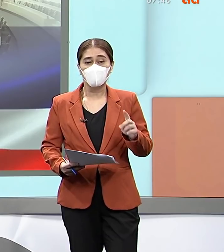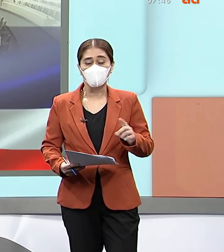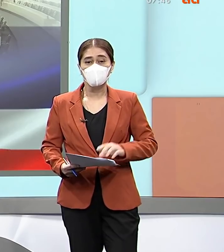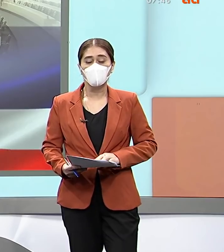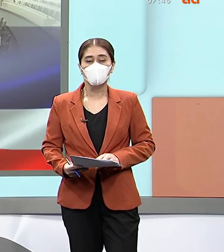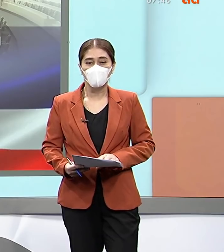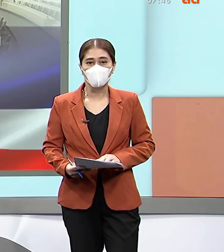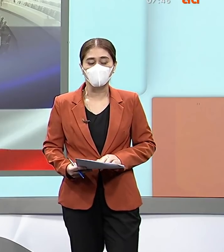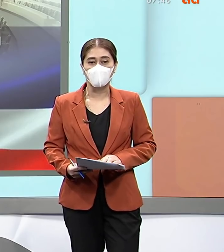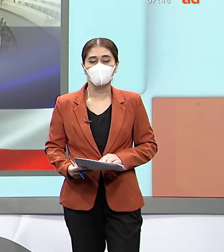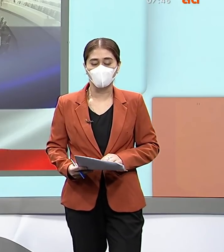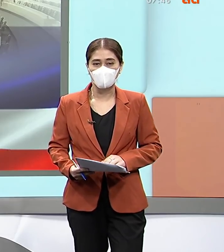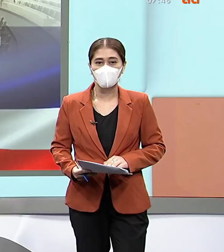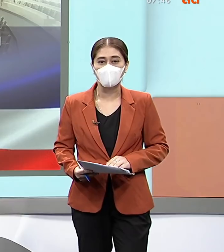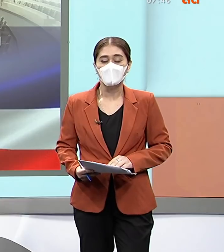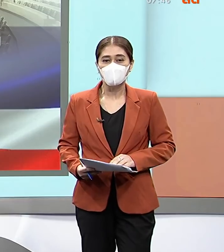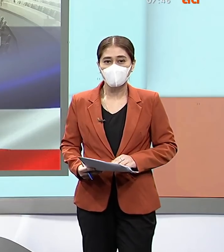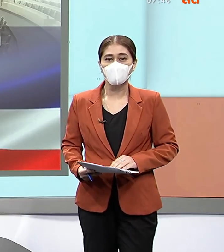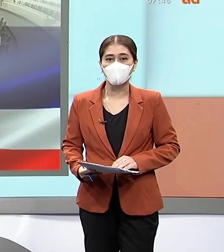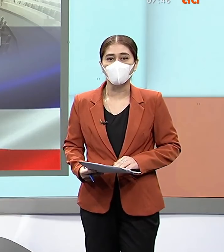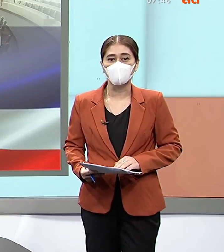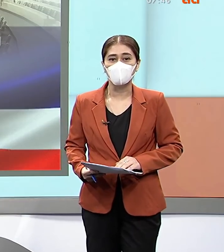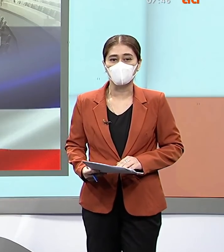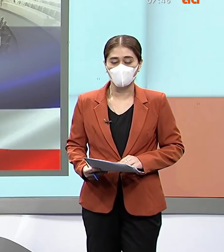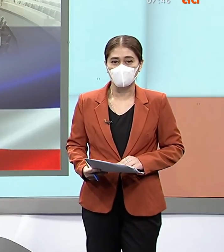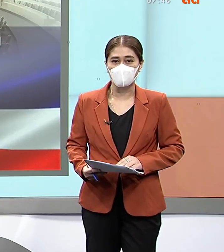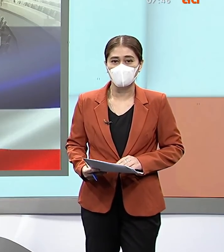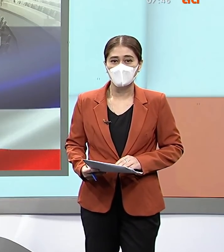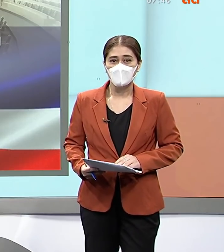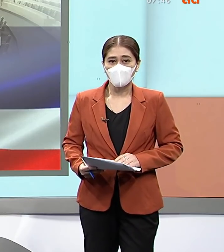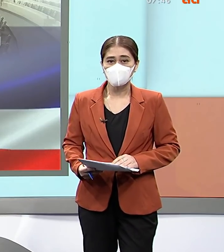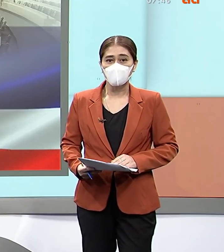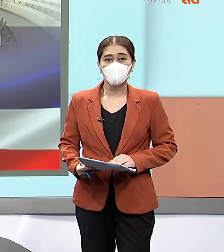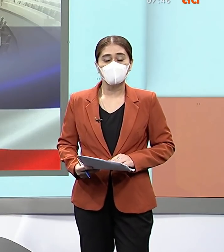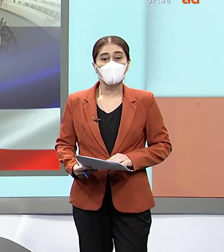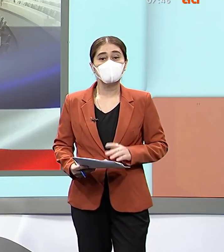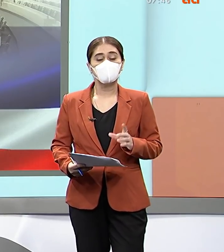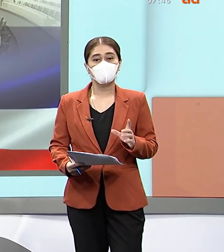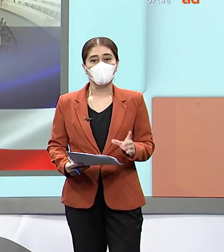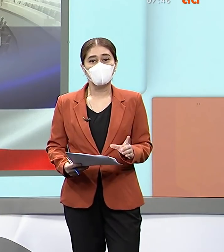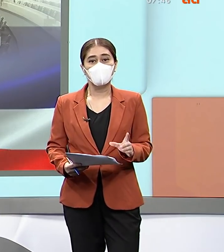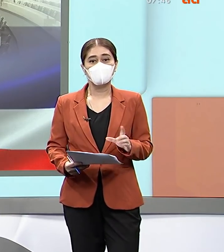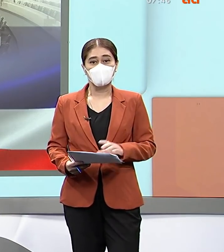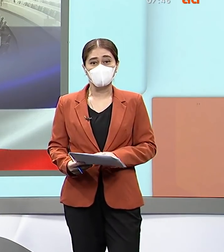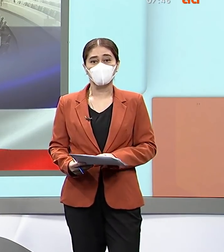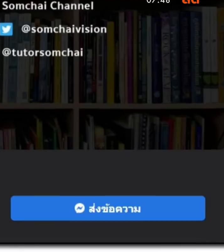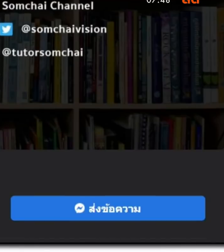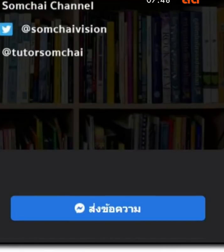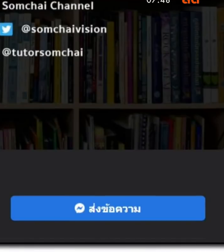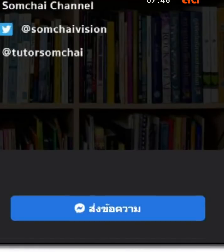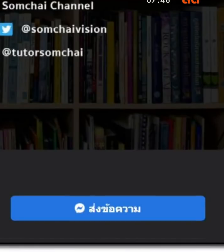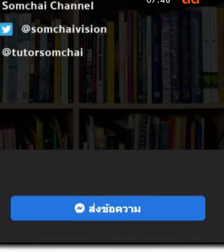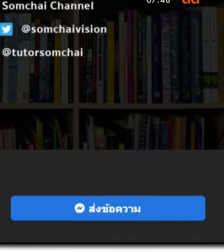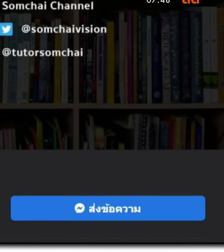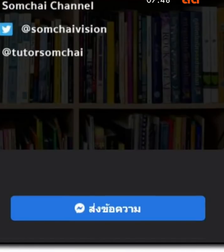ชอบหรือไม่ชอบด้วยกฎหมายตรงนี้ล่ะค่ะเงื่อนไขของระเบิดลูกนี้ข้อสังเกตมาจากอาจารย์สมชัยศรีสุทธิย